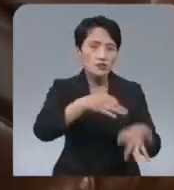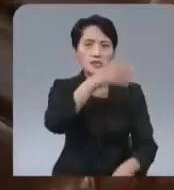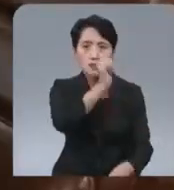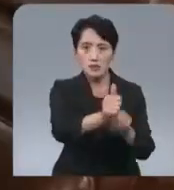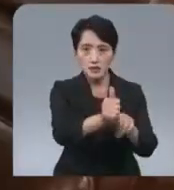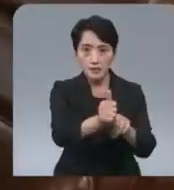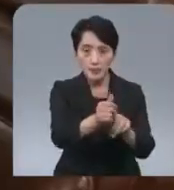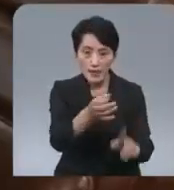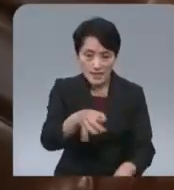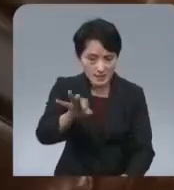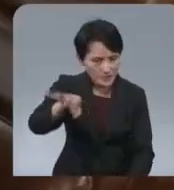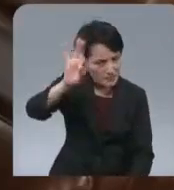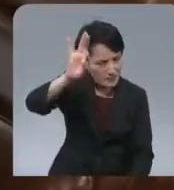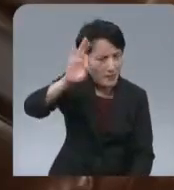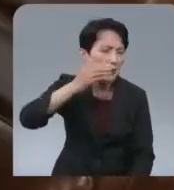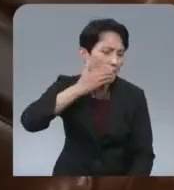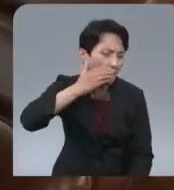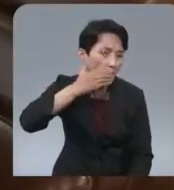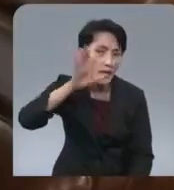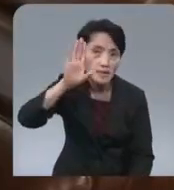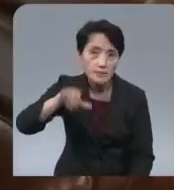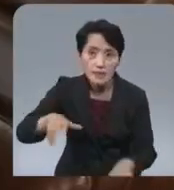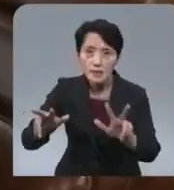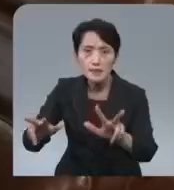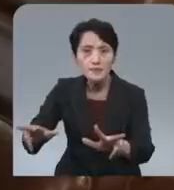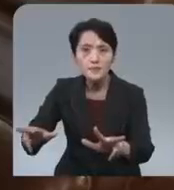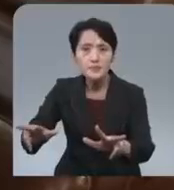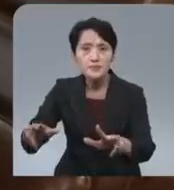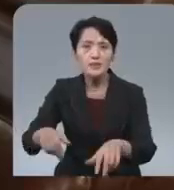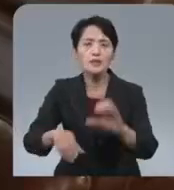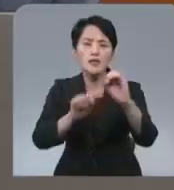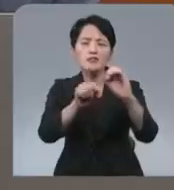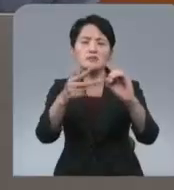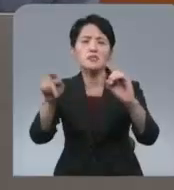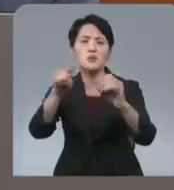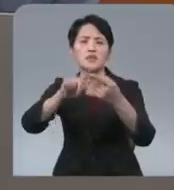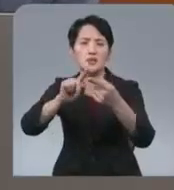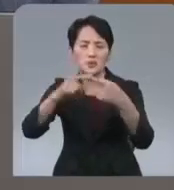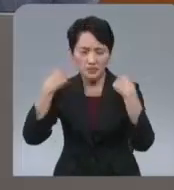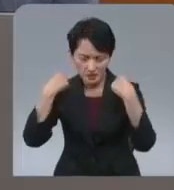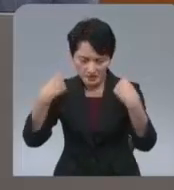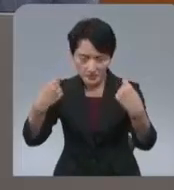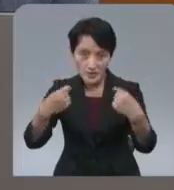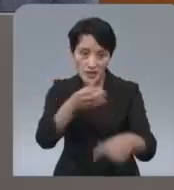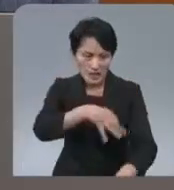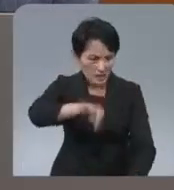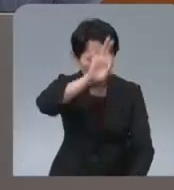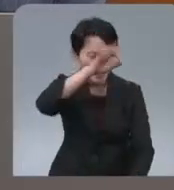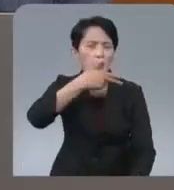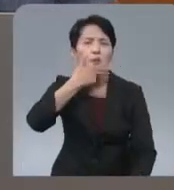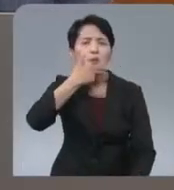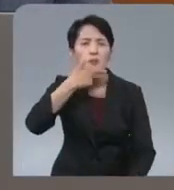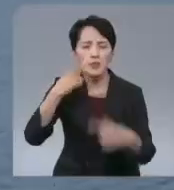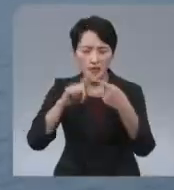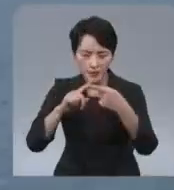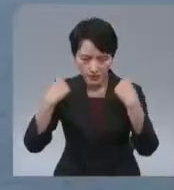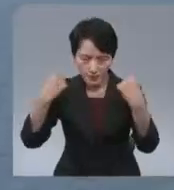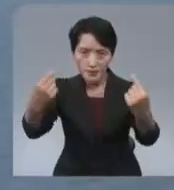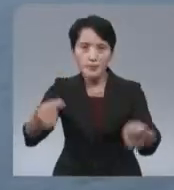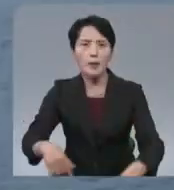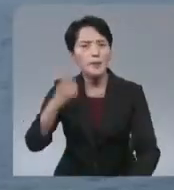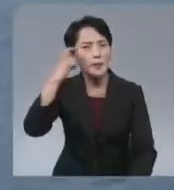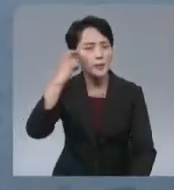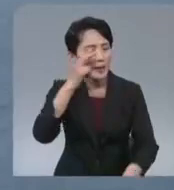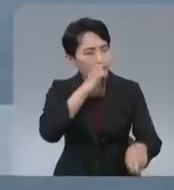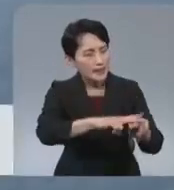в этом месяце августе банк кореи повысил ставку на 25 сотых процента рекордно низкого уровня в пол